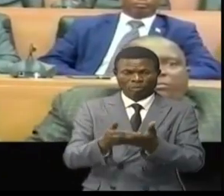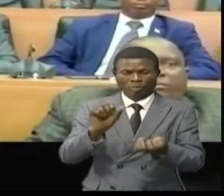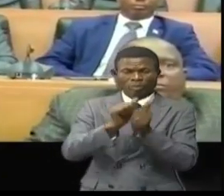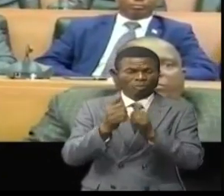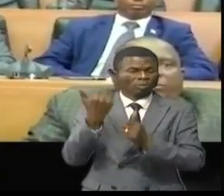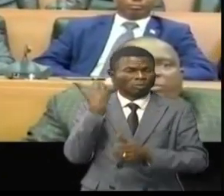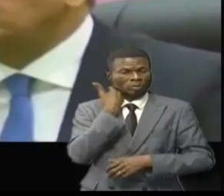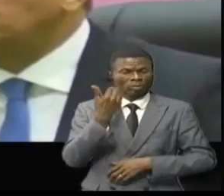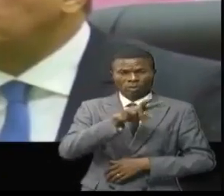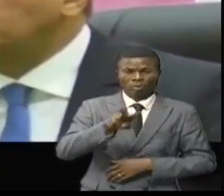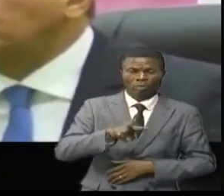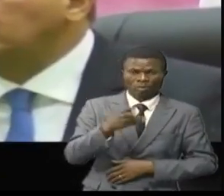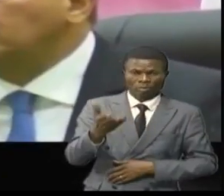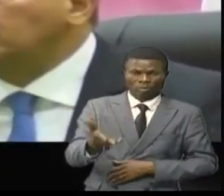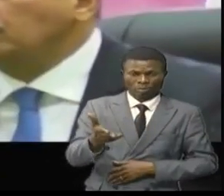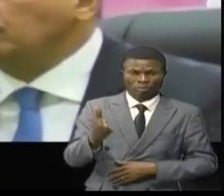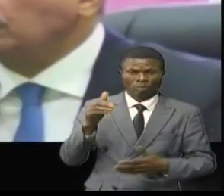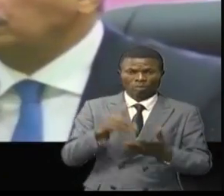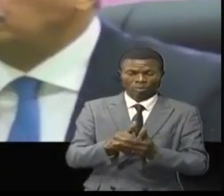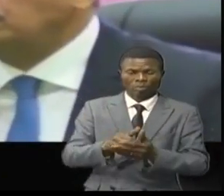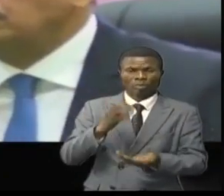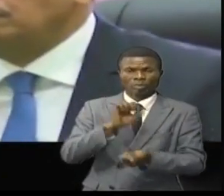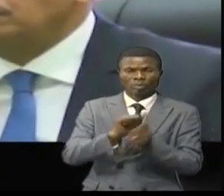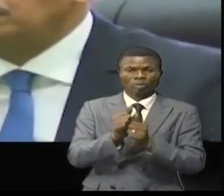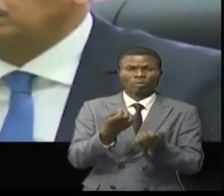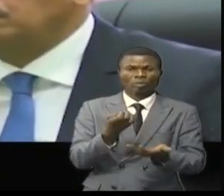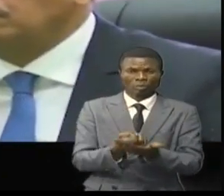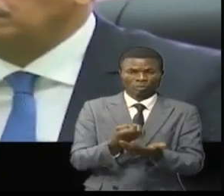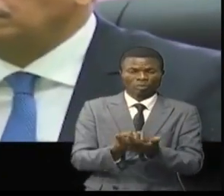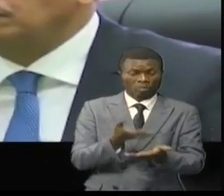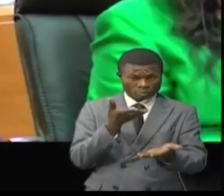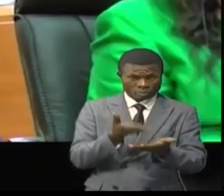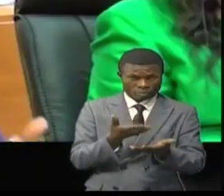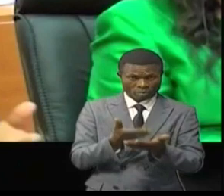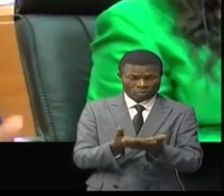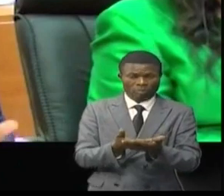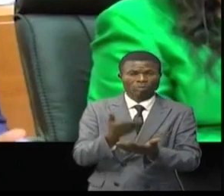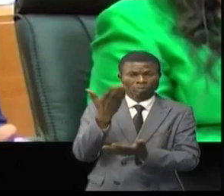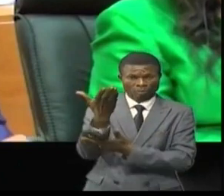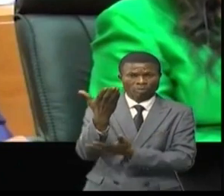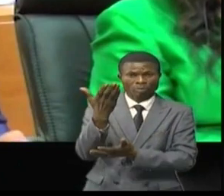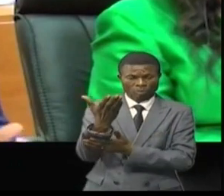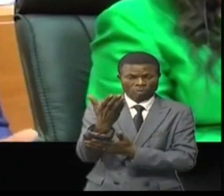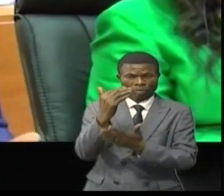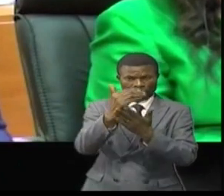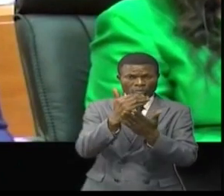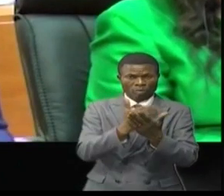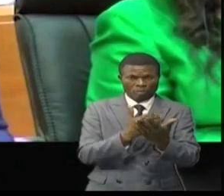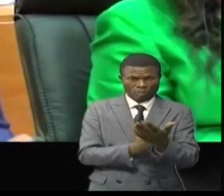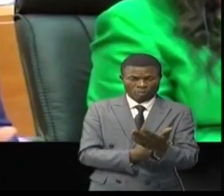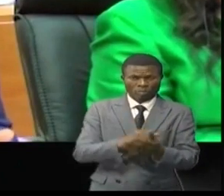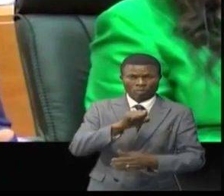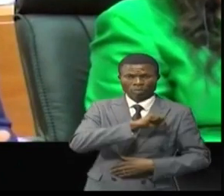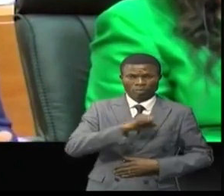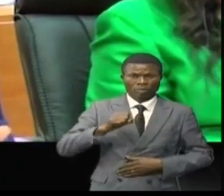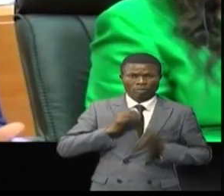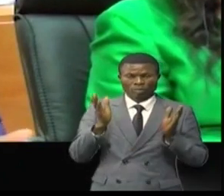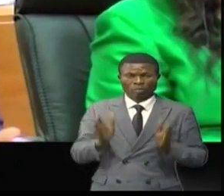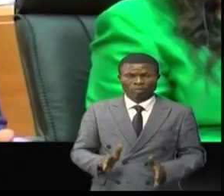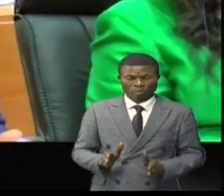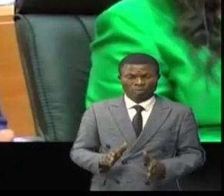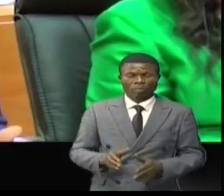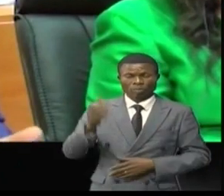pandémie de Covid-19 sur leurs économies. Ce sont là les recommandations émises par les sénateurs